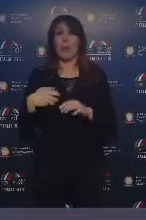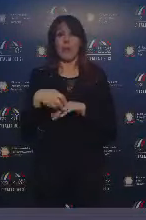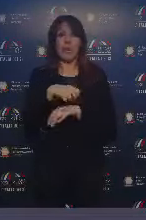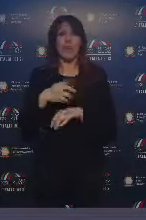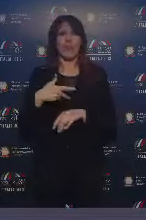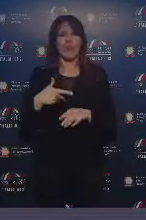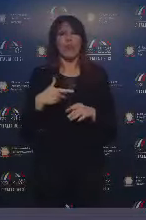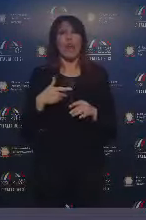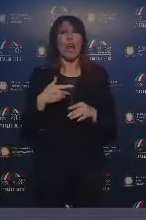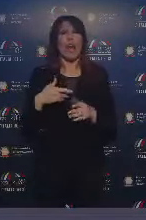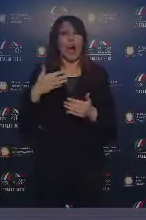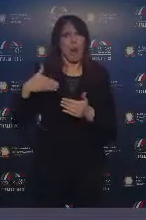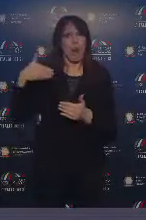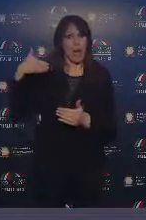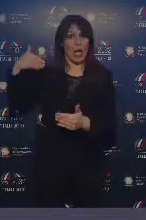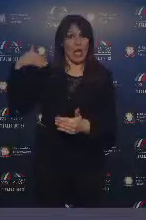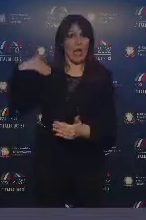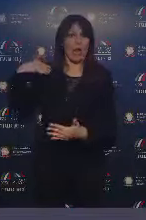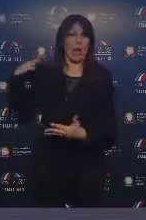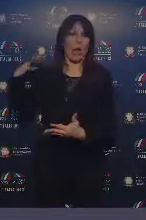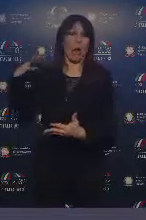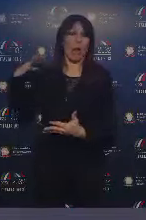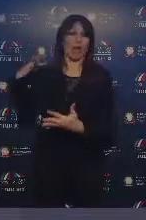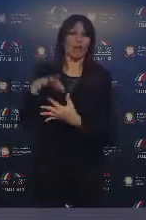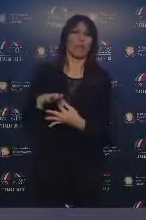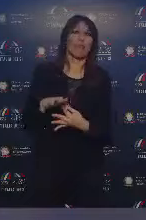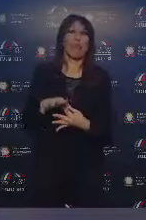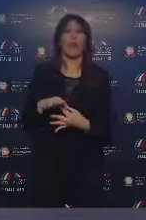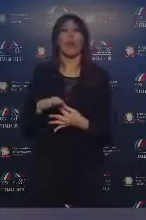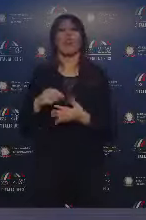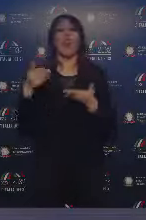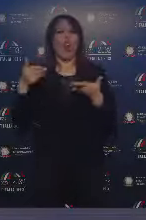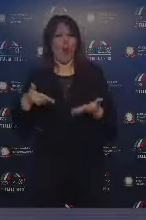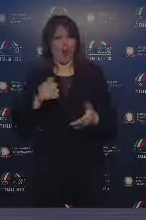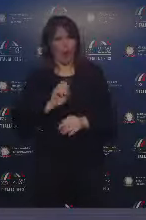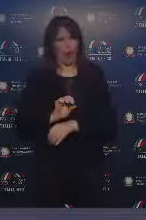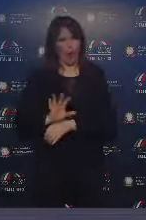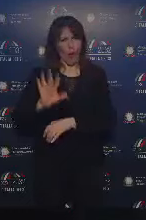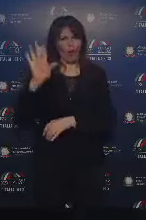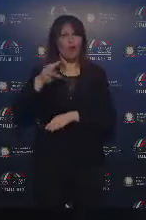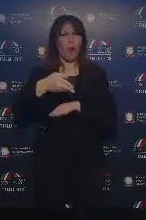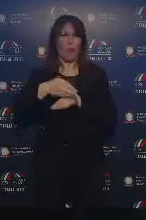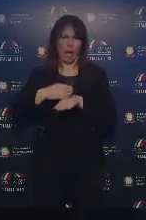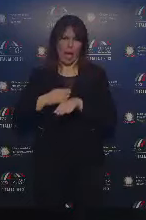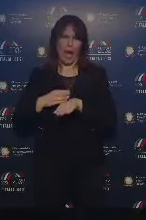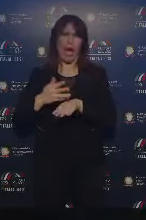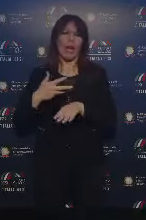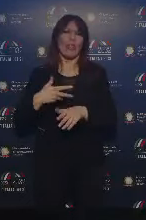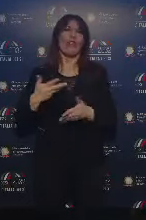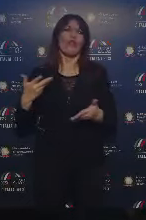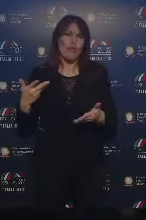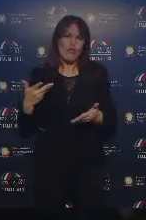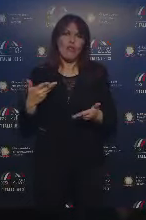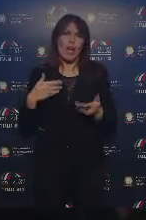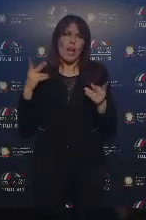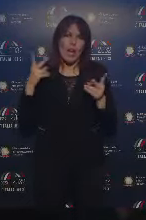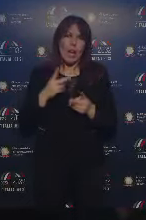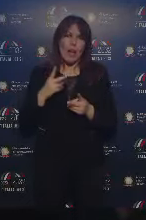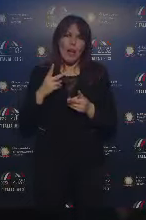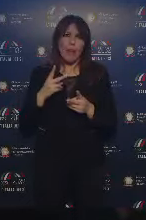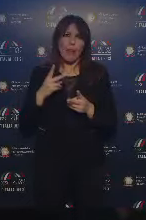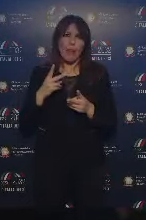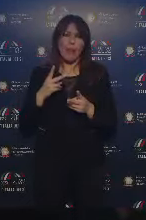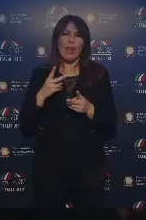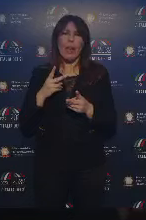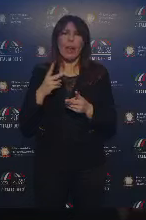i risultati di chi c'era prima di me quindi una parte di quello che vedrete oggi ovviamente ahimè un merito pressoch che pari allo zero